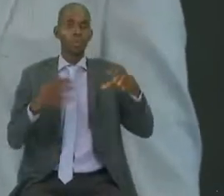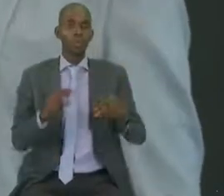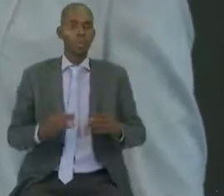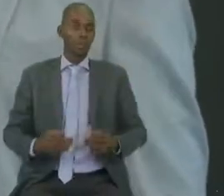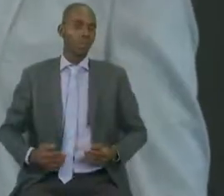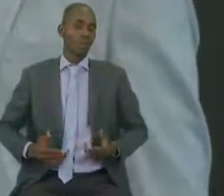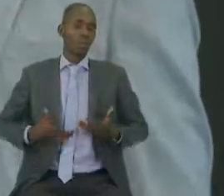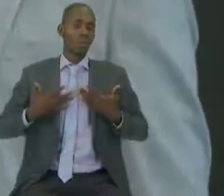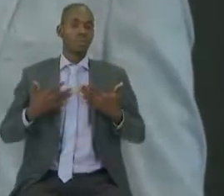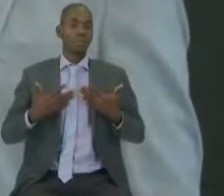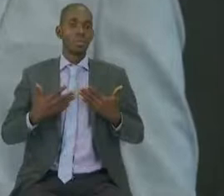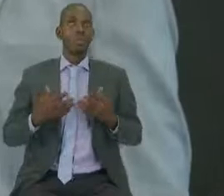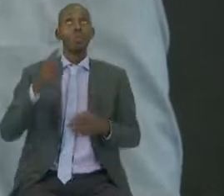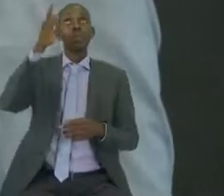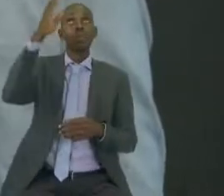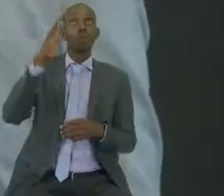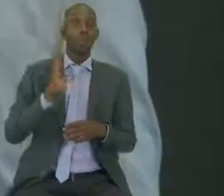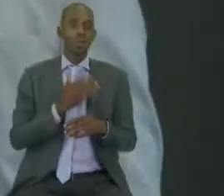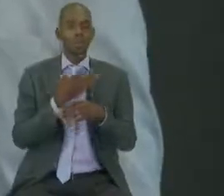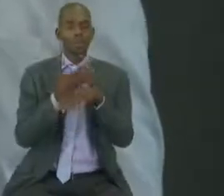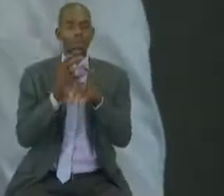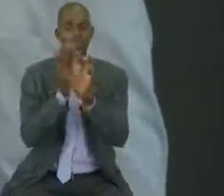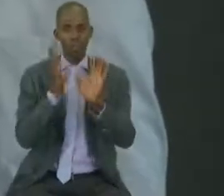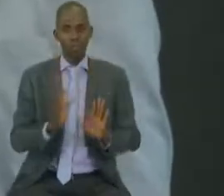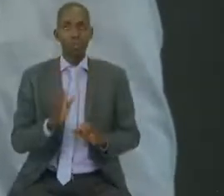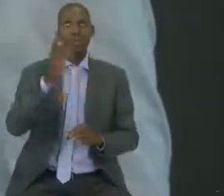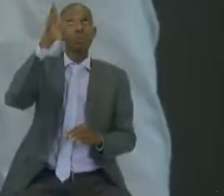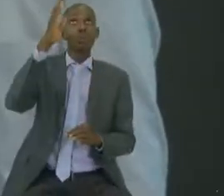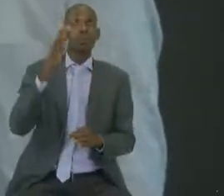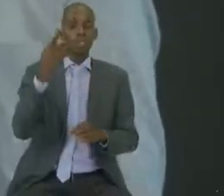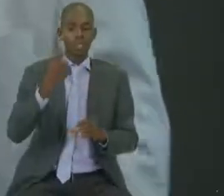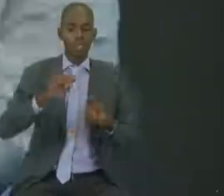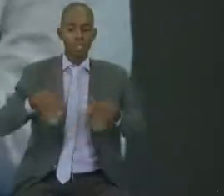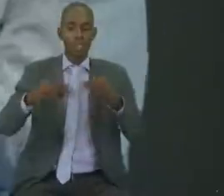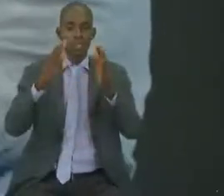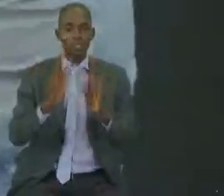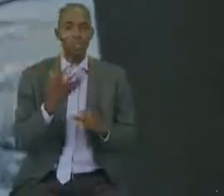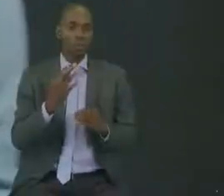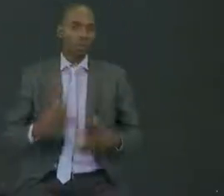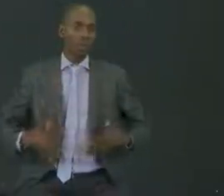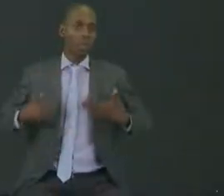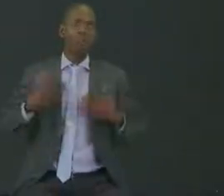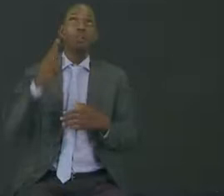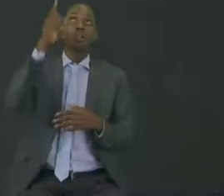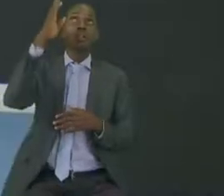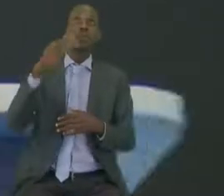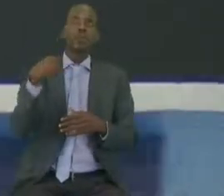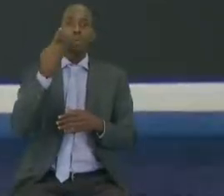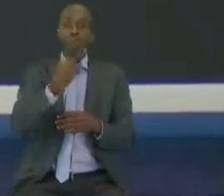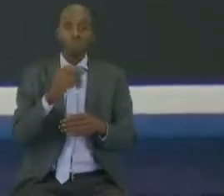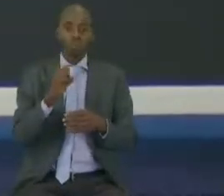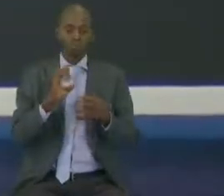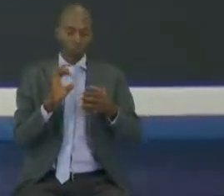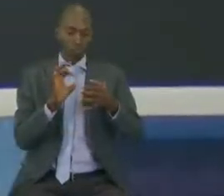de vie, Dieu, notre Créateur, Dieu, celui, le donateur de la vie, Dieu dont